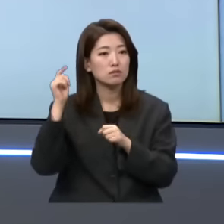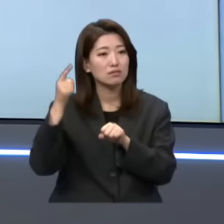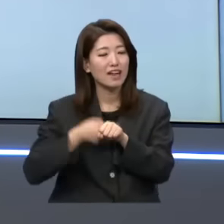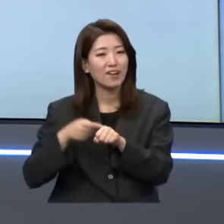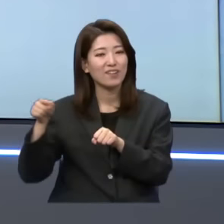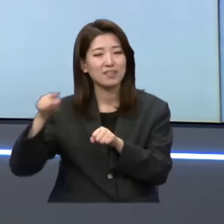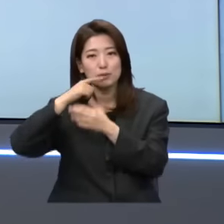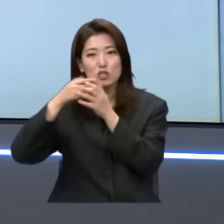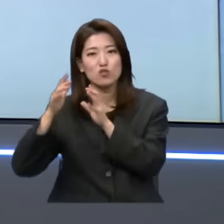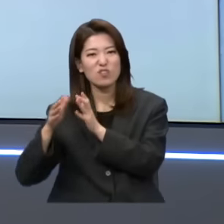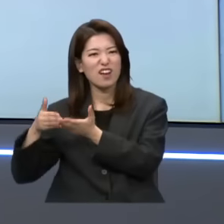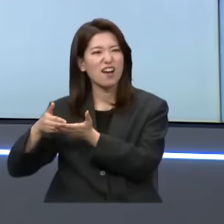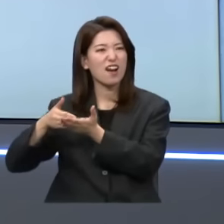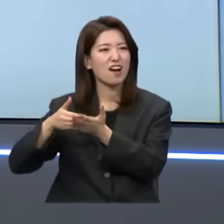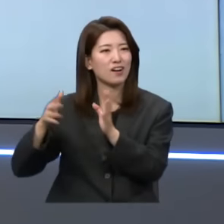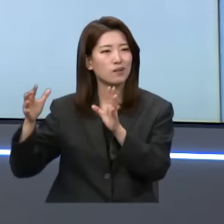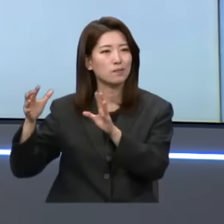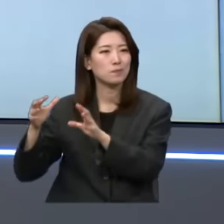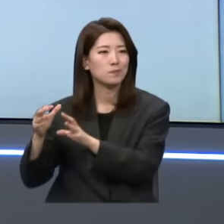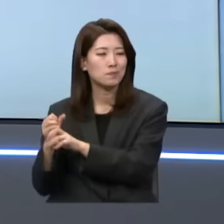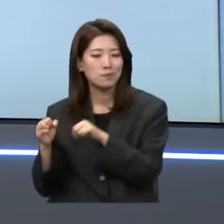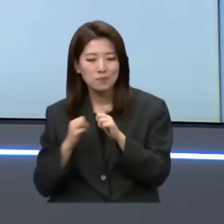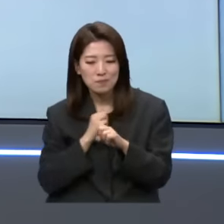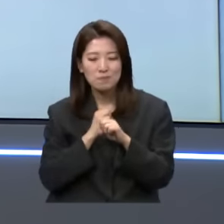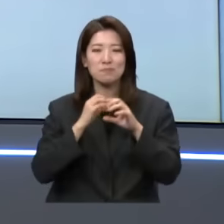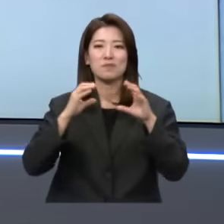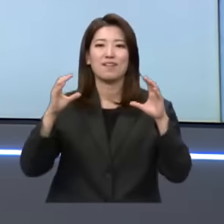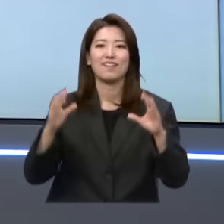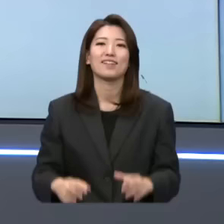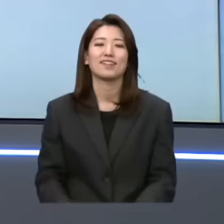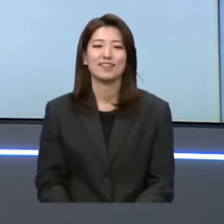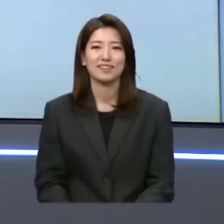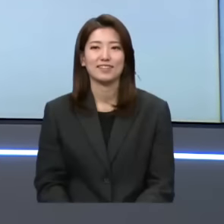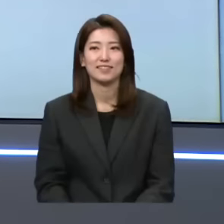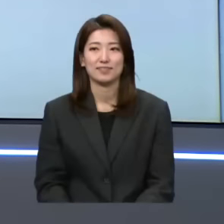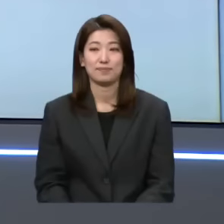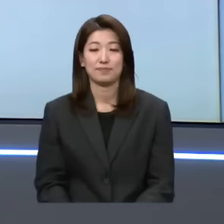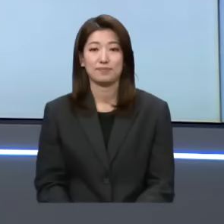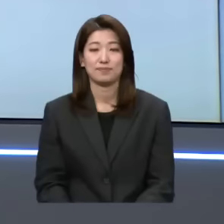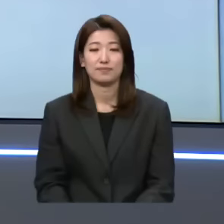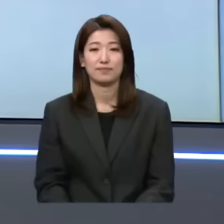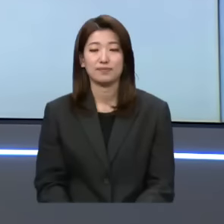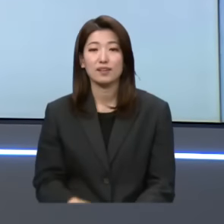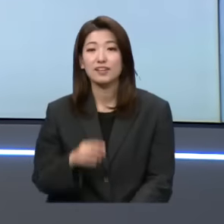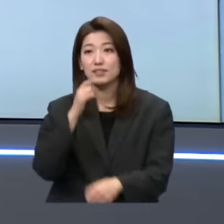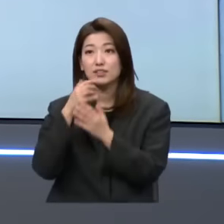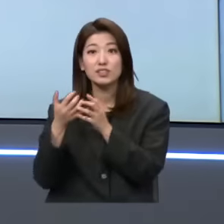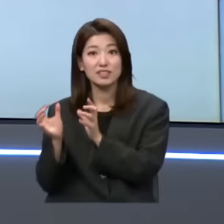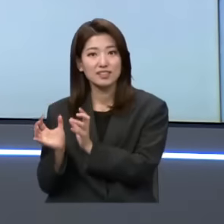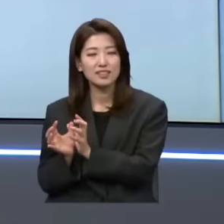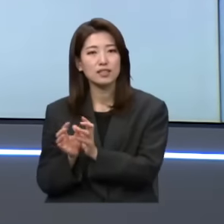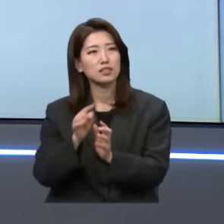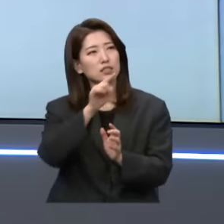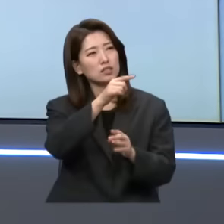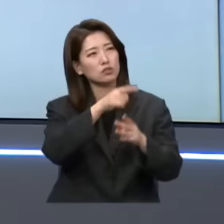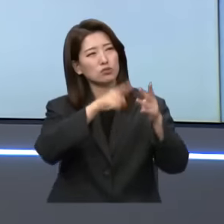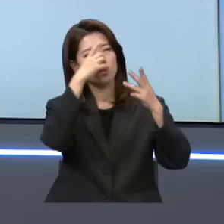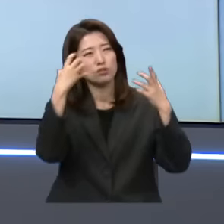윤성열 정부를 겨냥을 한 거고요 한동훈 특검법 한동훈 위원장을 좀 겨냥을 한 그런 측면이